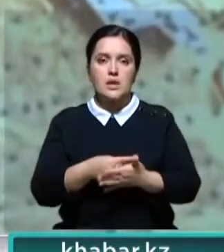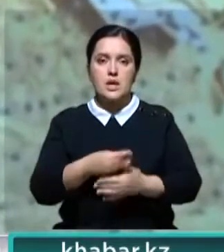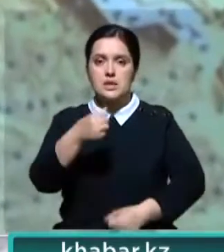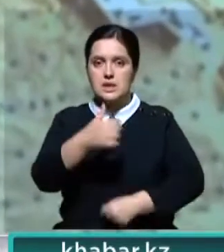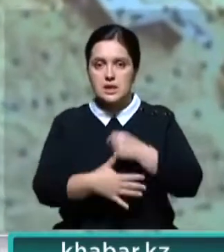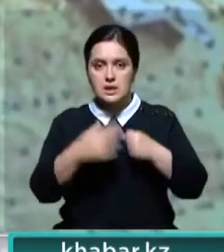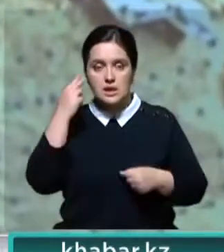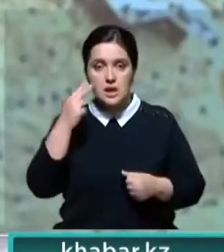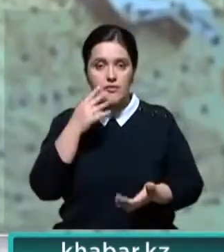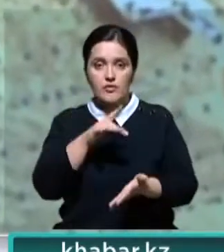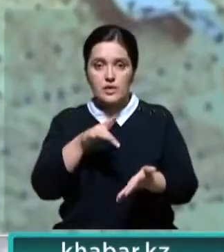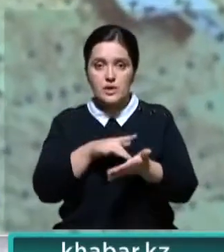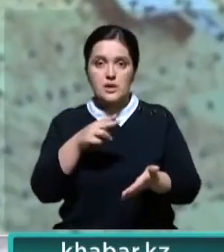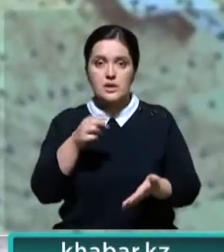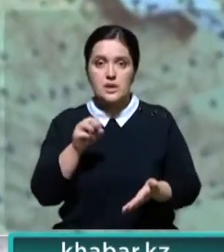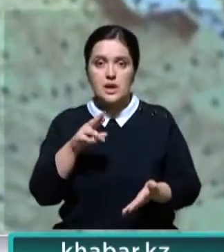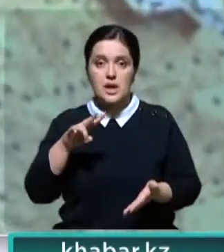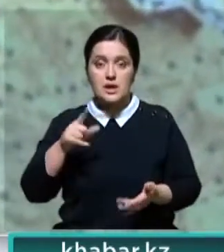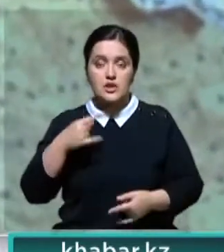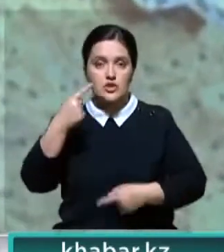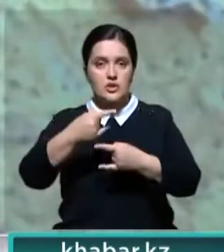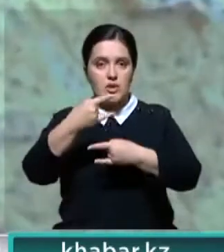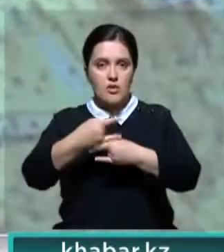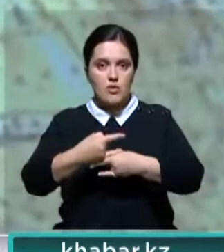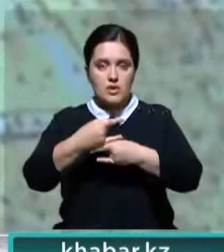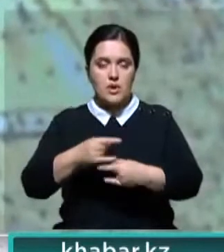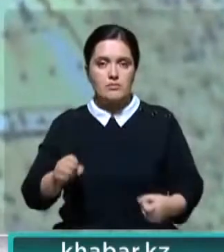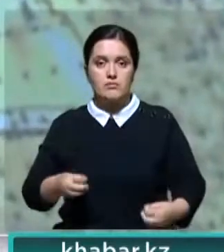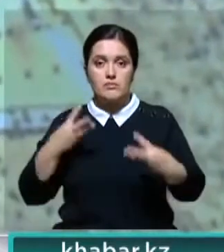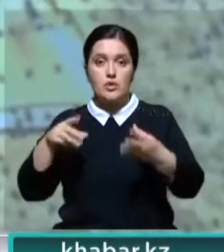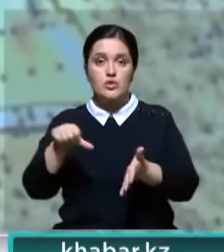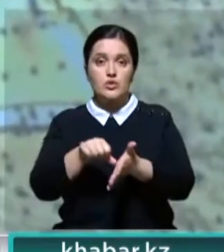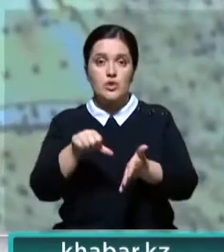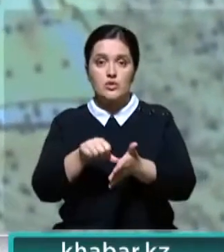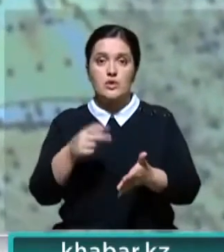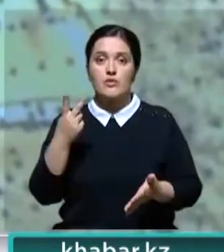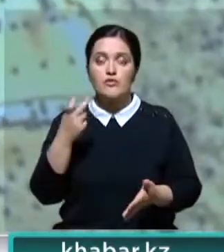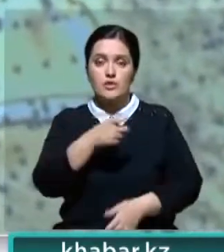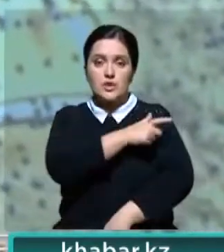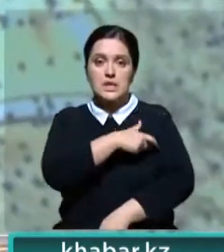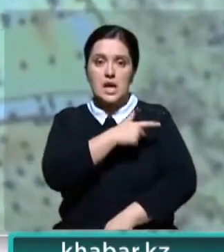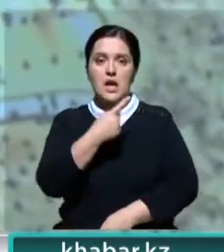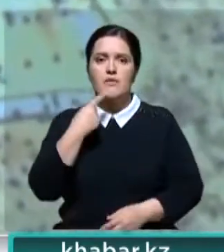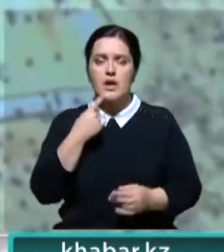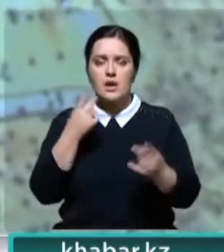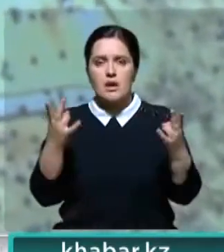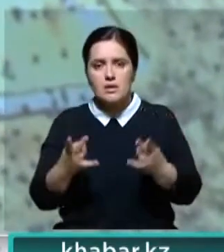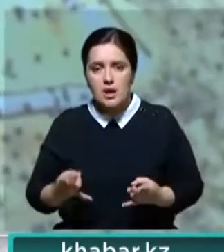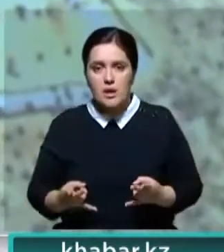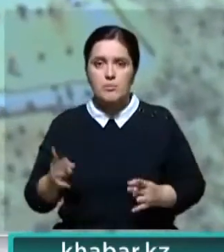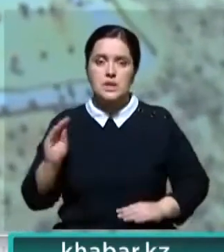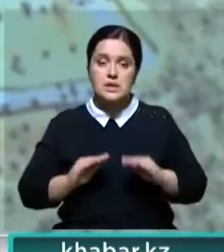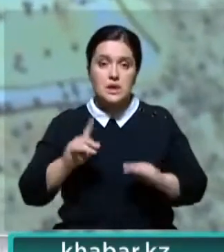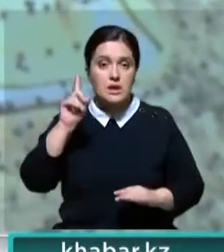и финансовых центров Китая, в городе Даляне, в онлайн-формате. И в его работе участвовало более 200 делегатов. Говорили